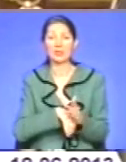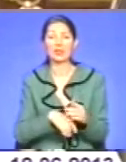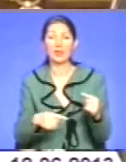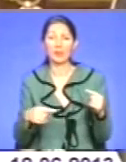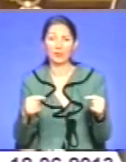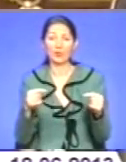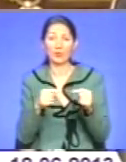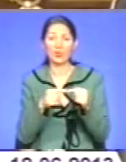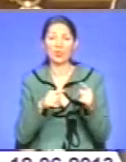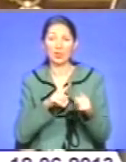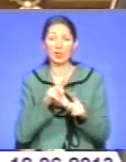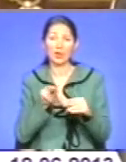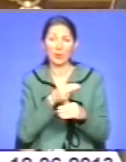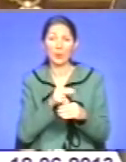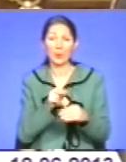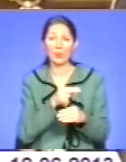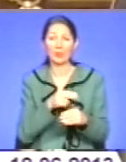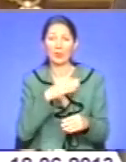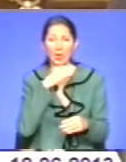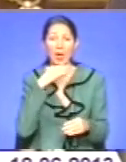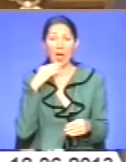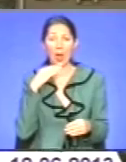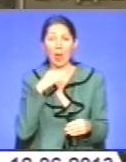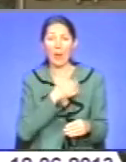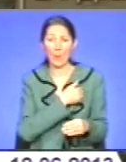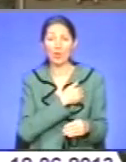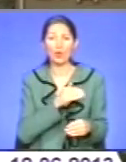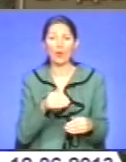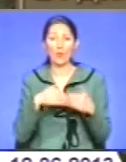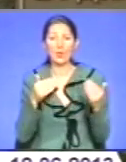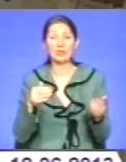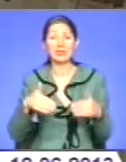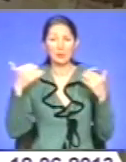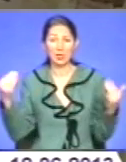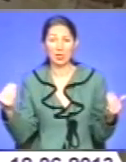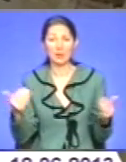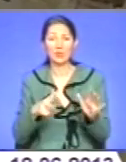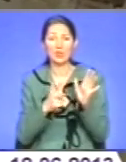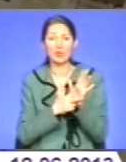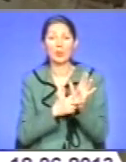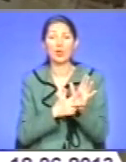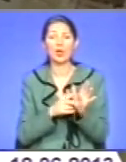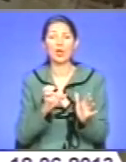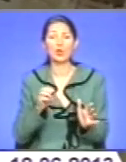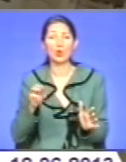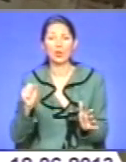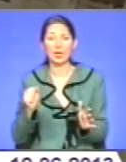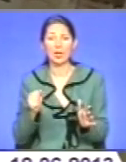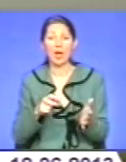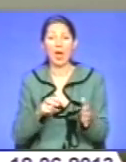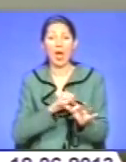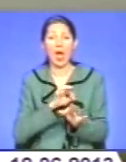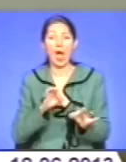корективи. Бажано в бік збільшення. Загалом з 800 запланованих інвестпроєктів нині функціонує